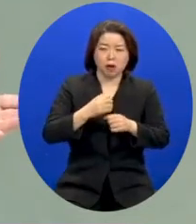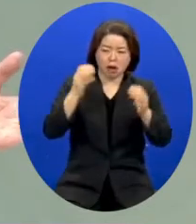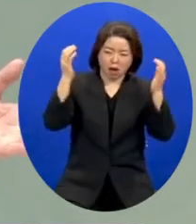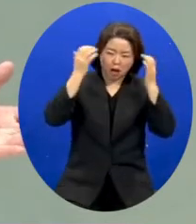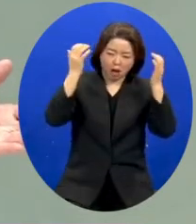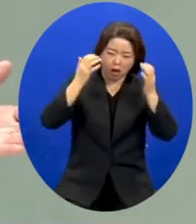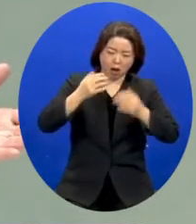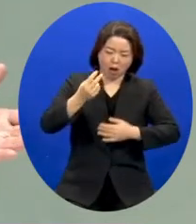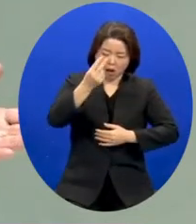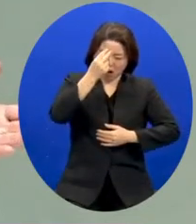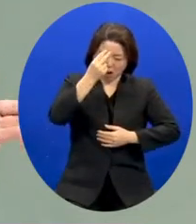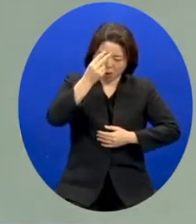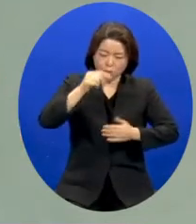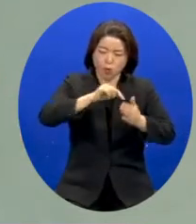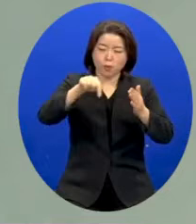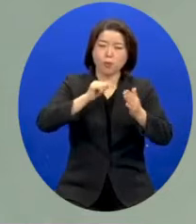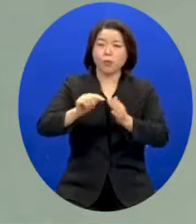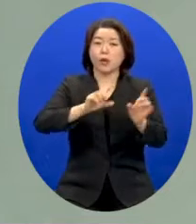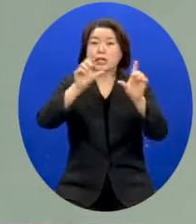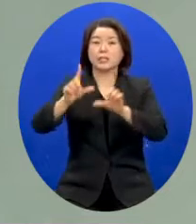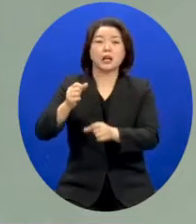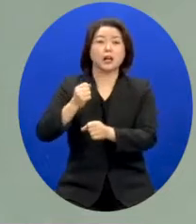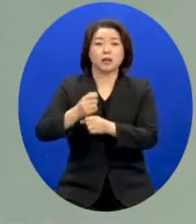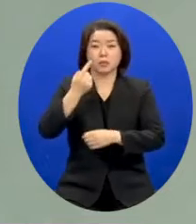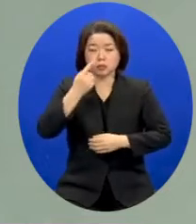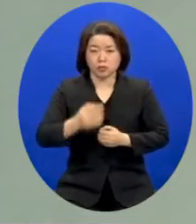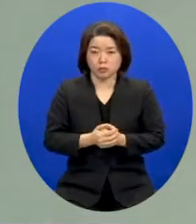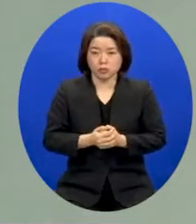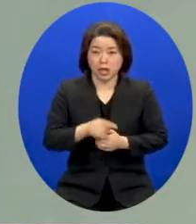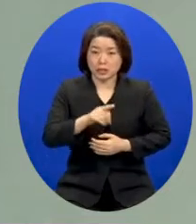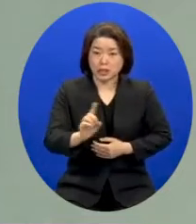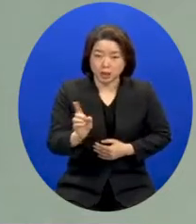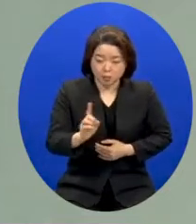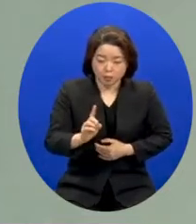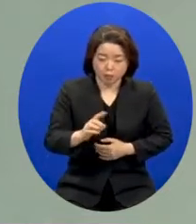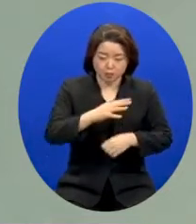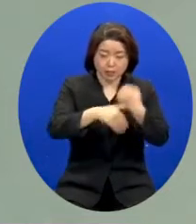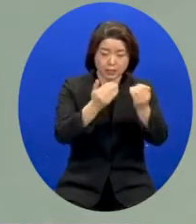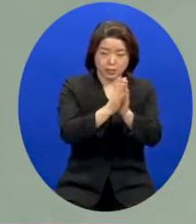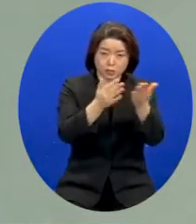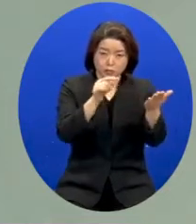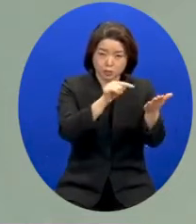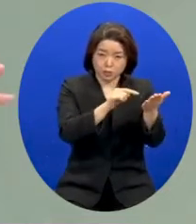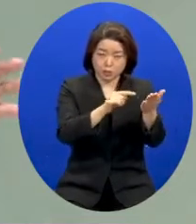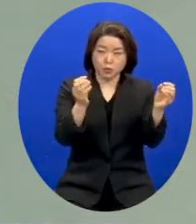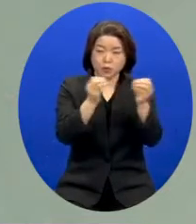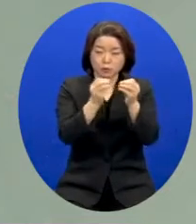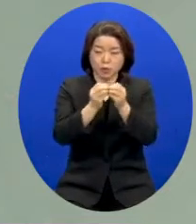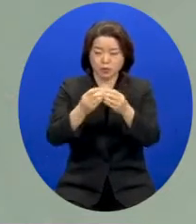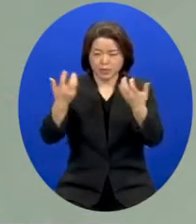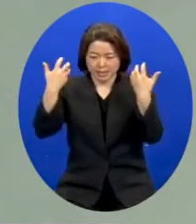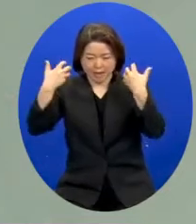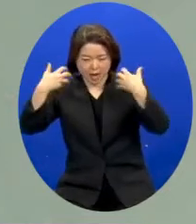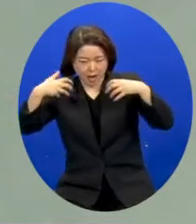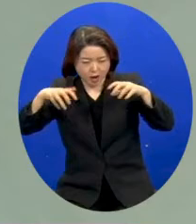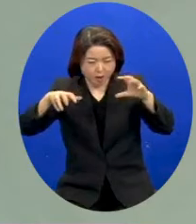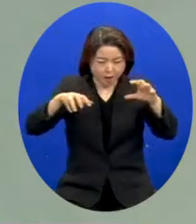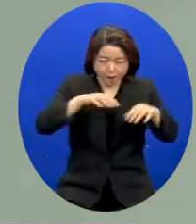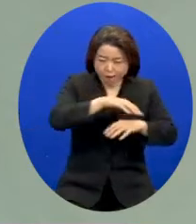살게 만듭니다. 그것을 성경은 우는 사자같이 우리 주위를 돌아다닌다고 그렇게 말씀하고